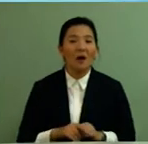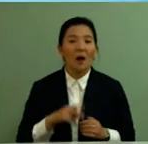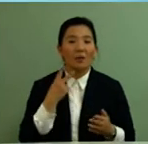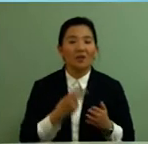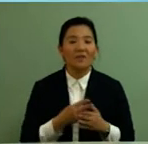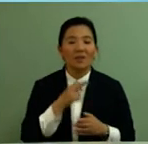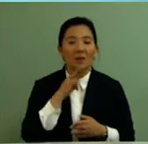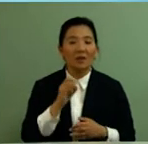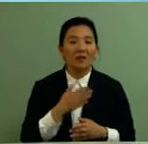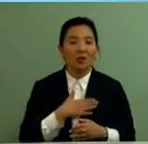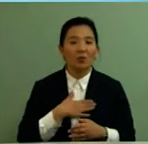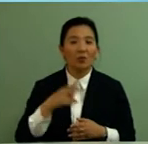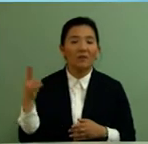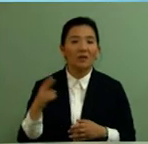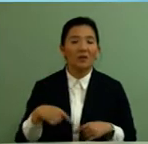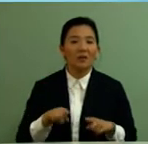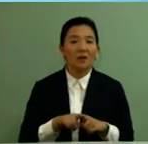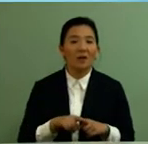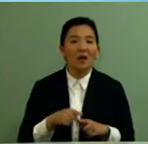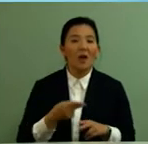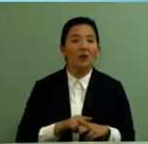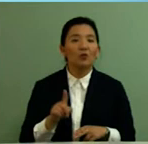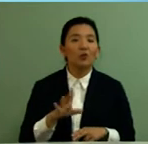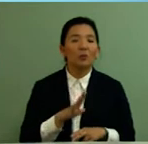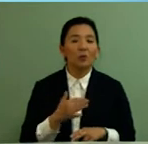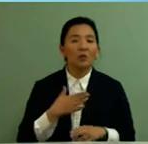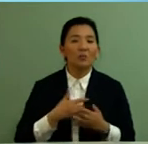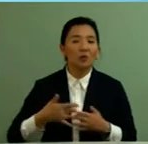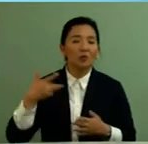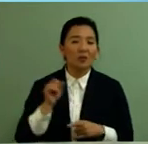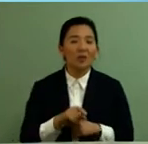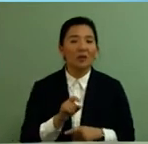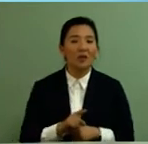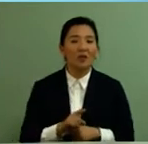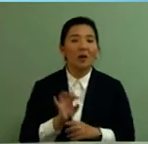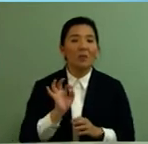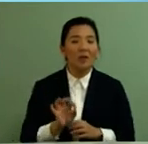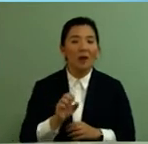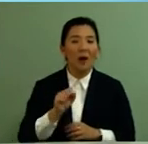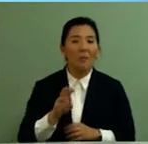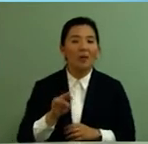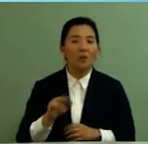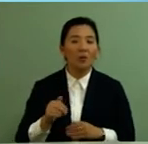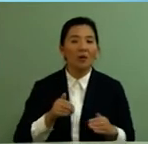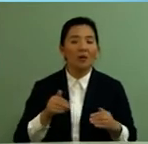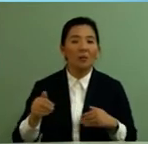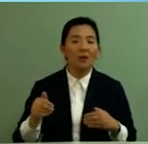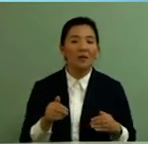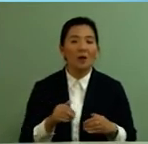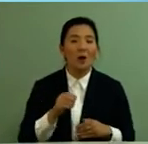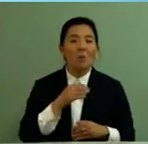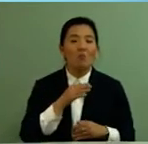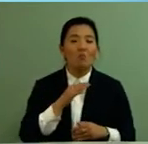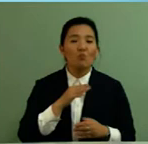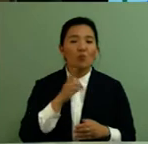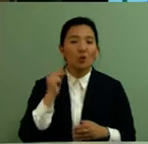обращать внимание на наше уравнение. Итак, это что было у нас в предыдущей задаче? Правильно, амплитуда колебаний.